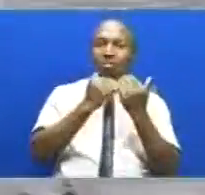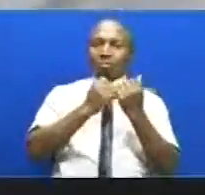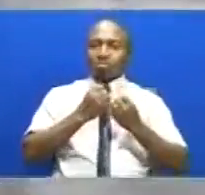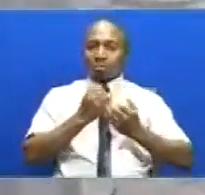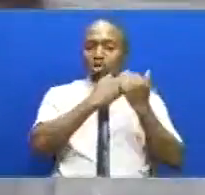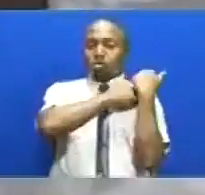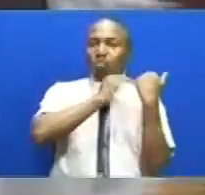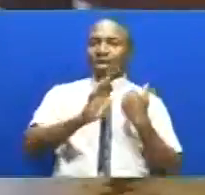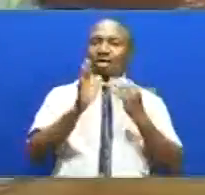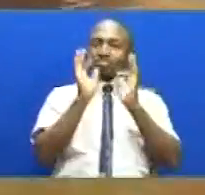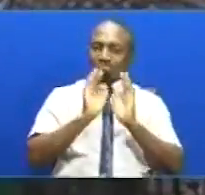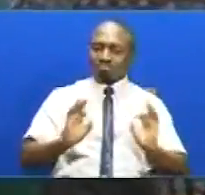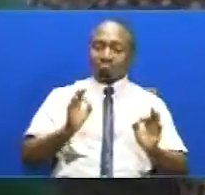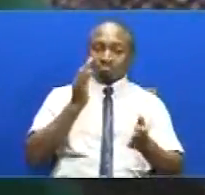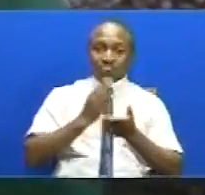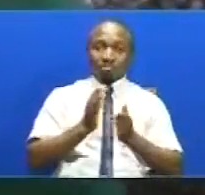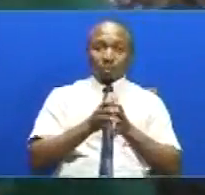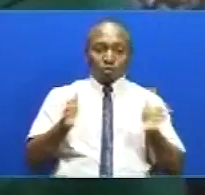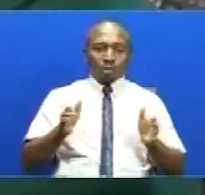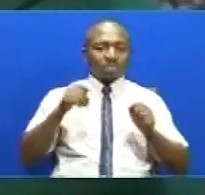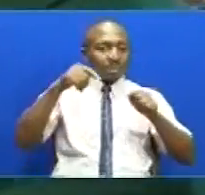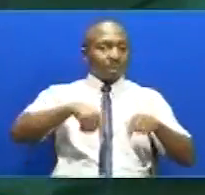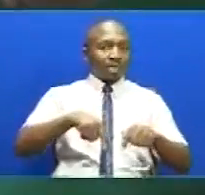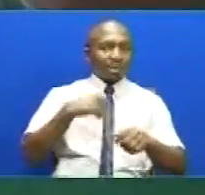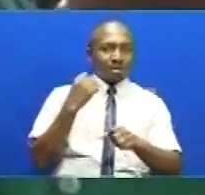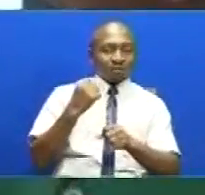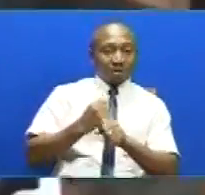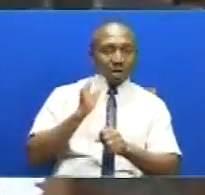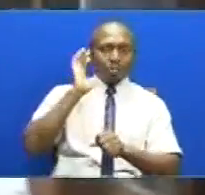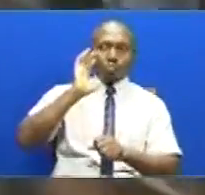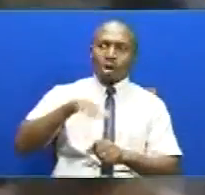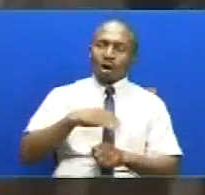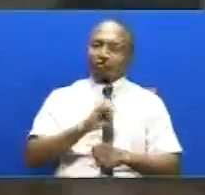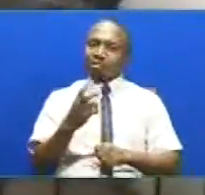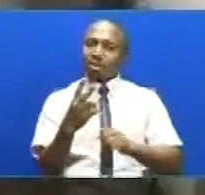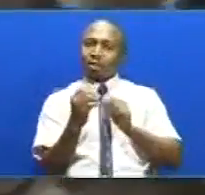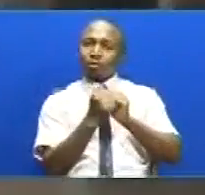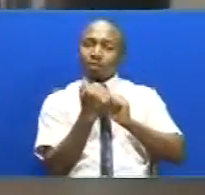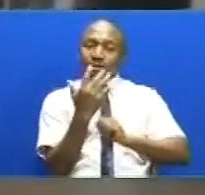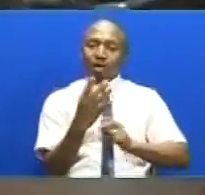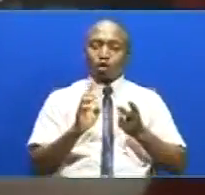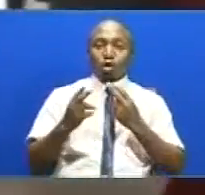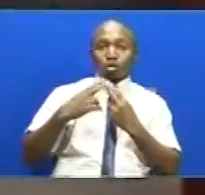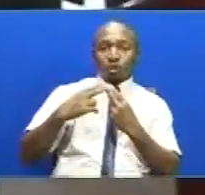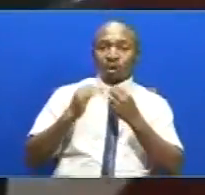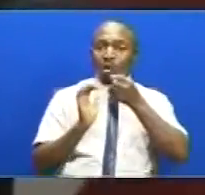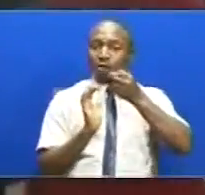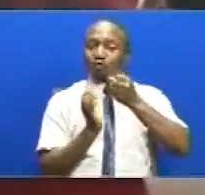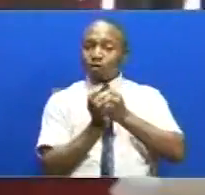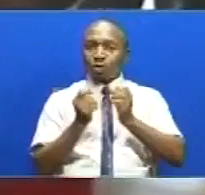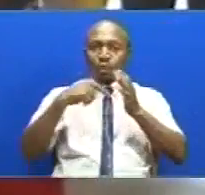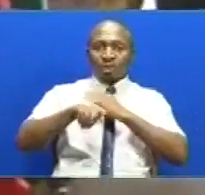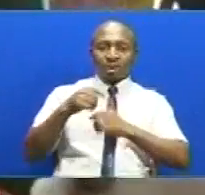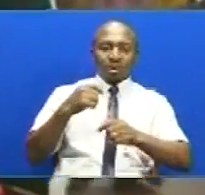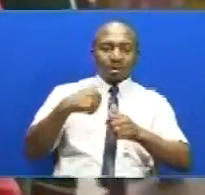yake kwa usahihi mkubwa. Hii ilifanya mwaka 2015 Dr. John Magufuli kuingia